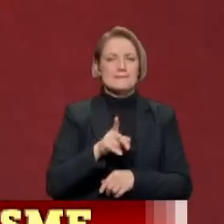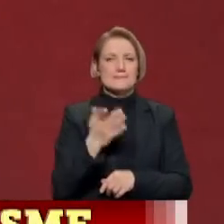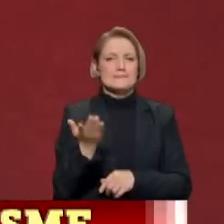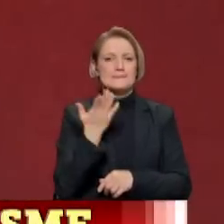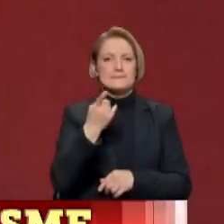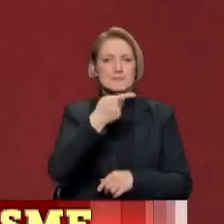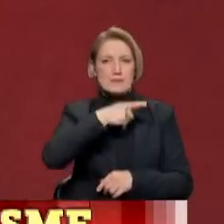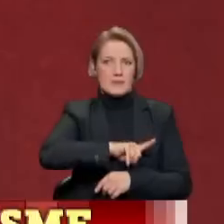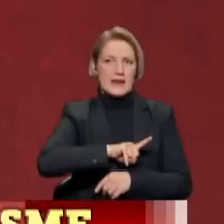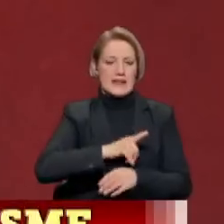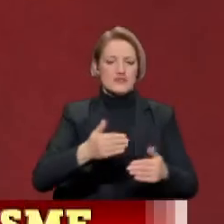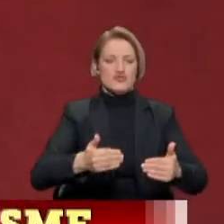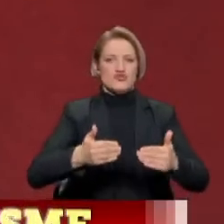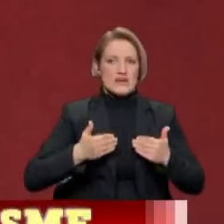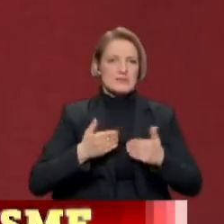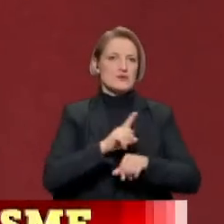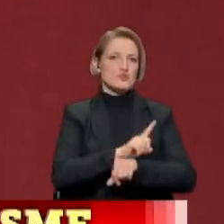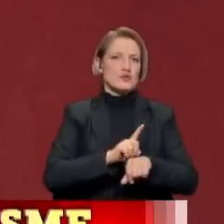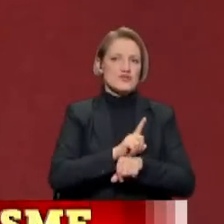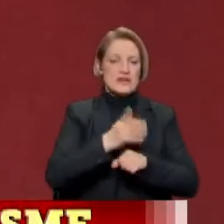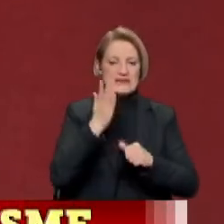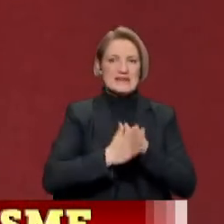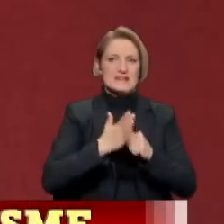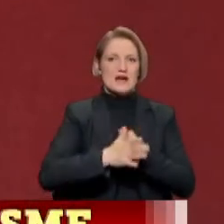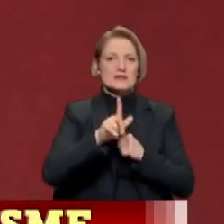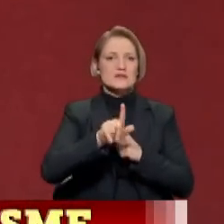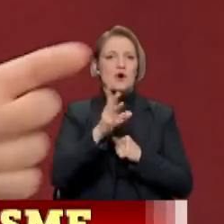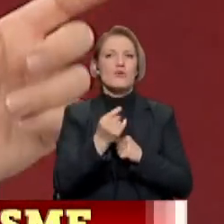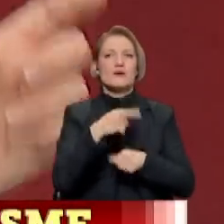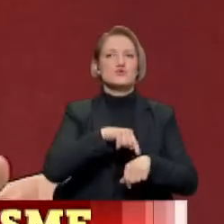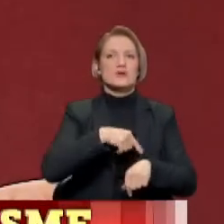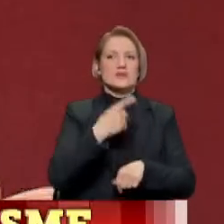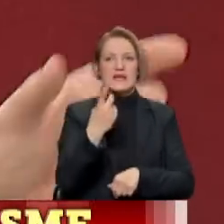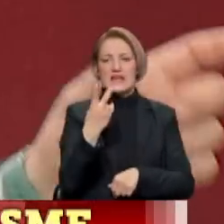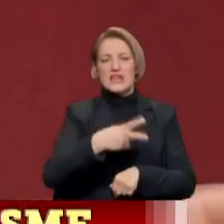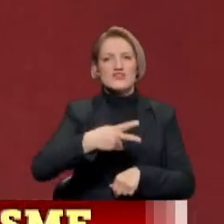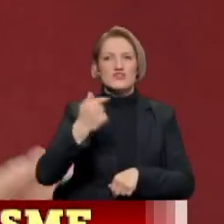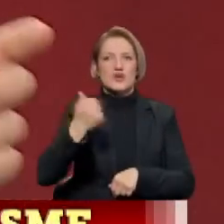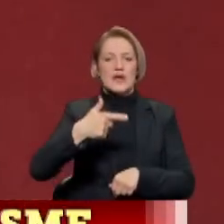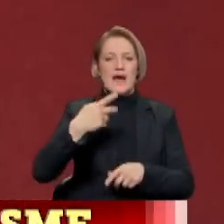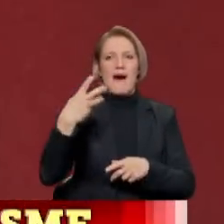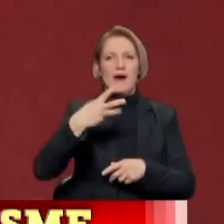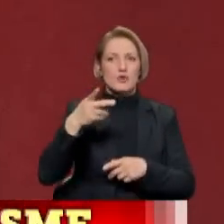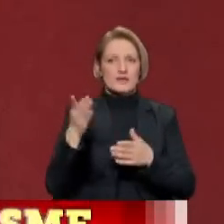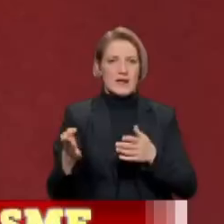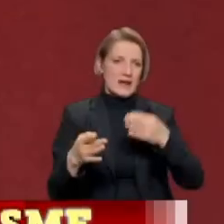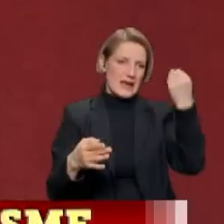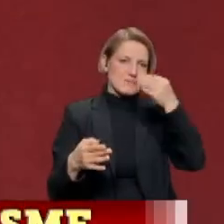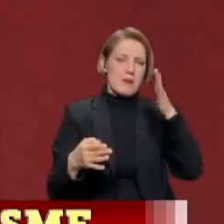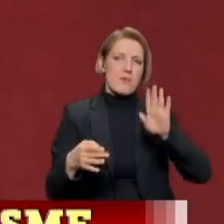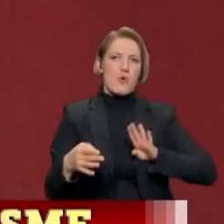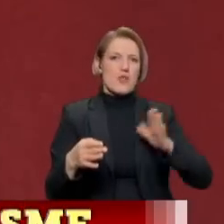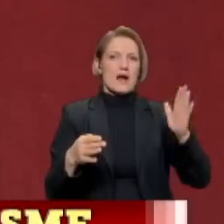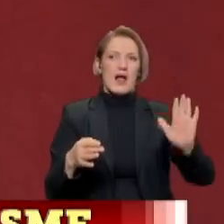herhalde adaylıktan çekilmesi süreci, yasaklı olma süreci. Bu durumda mesela ikinci tura Erdoğan'la İmamoğlu